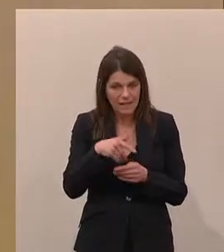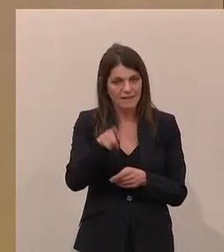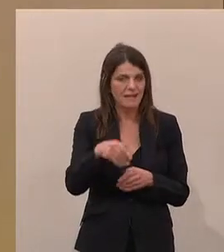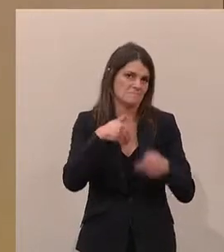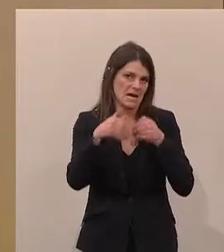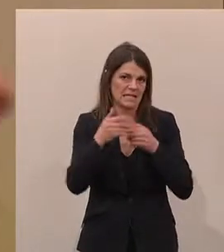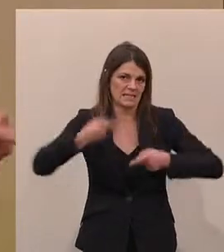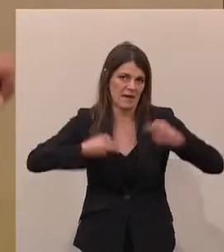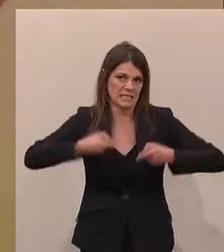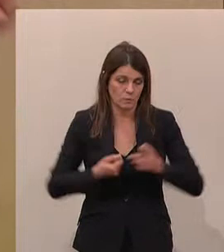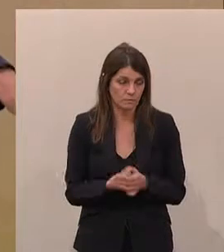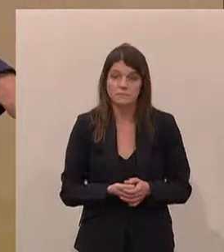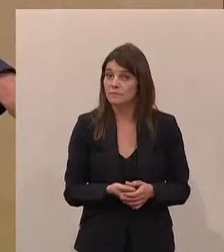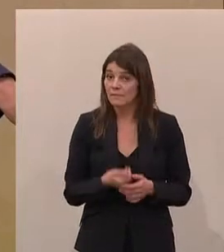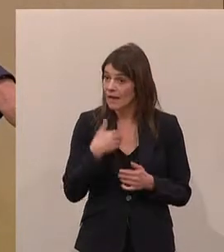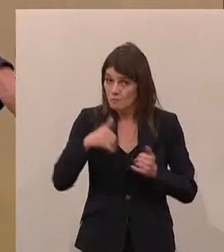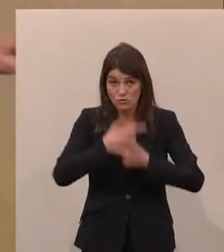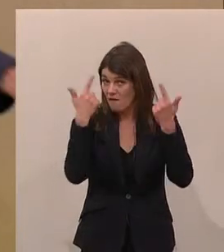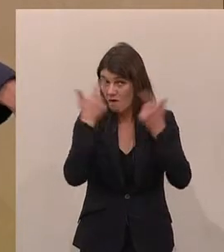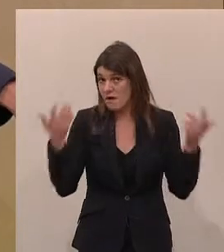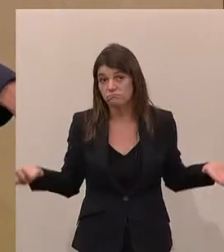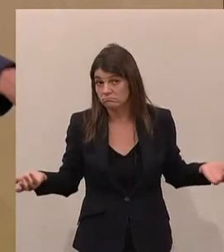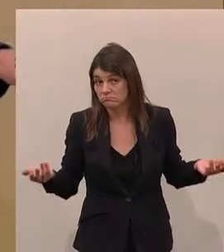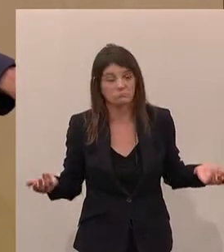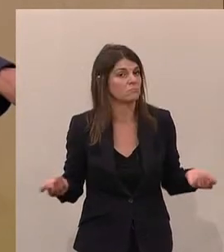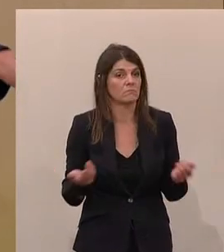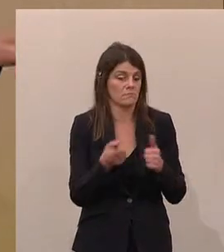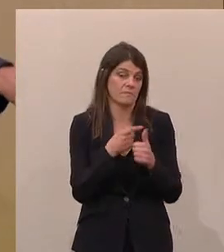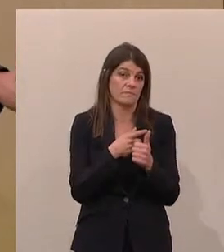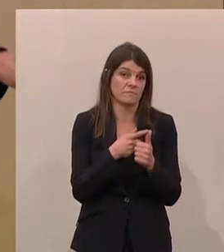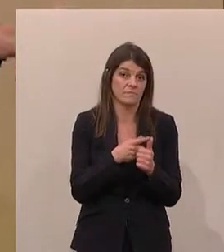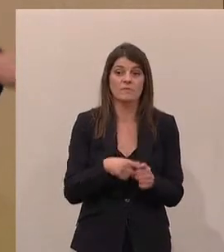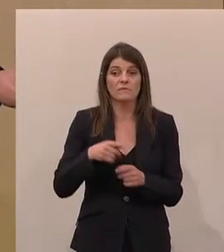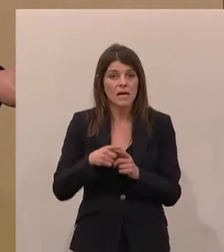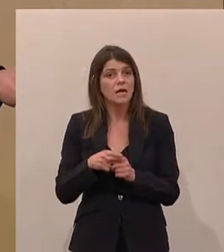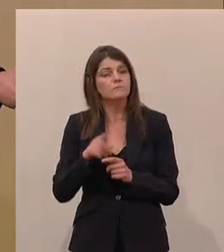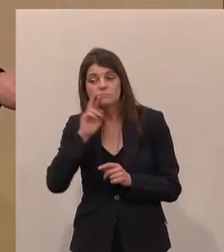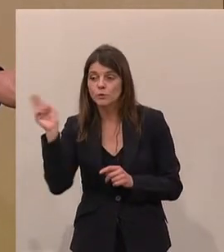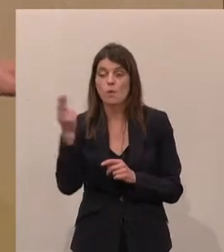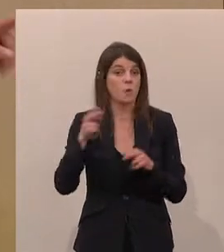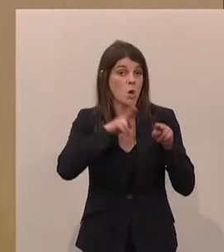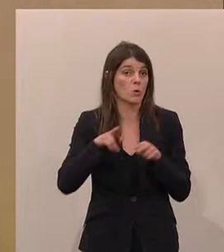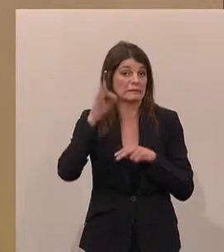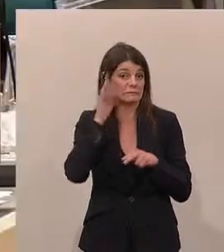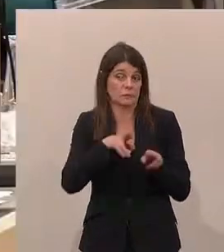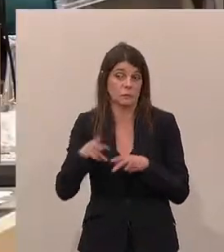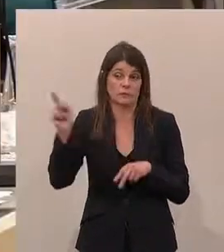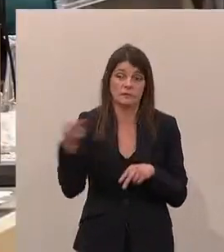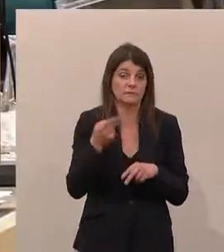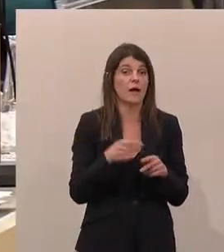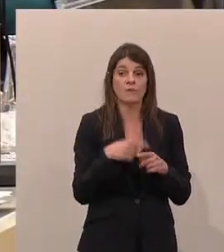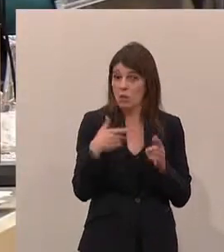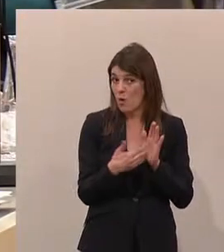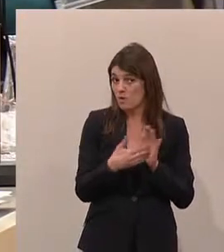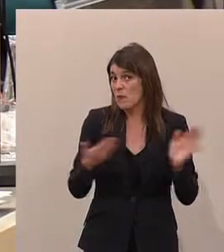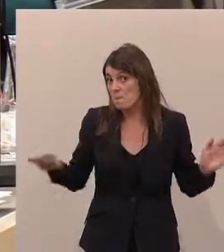Ministerweisung. Und wir werden das klären müssen durch berufene Juristinnen und Juristen. Und wenn es notwendig ist, und das